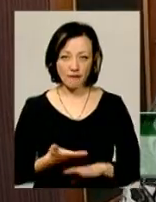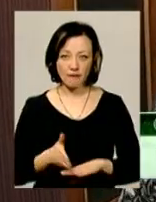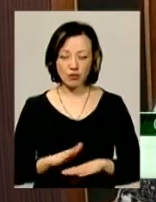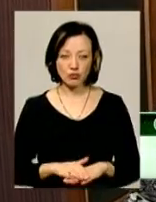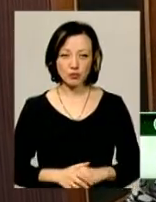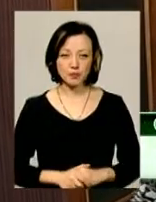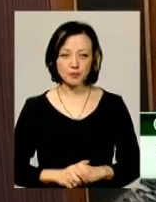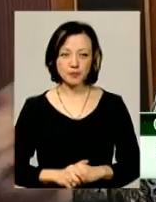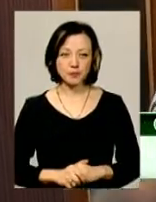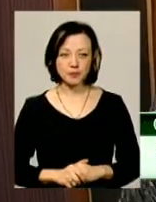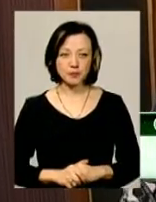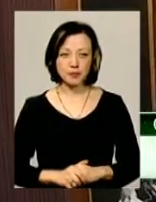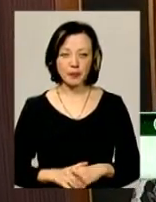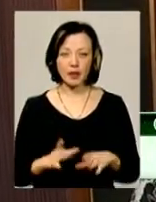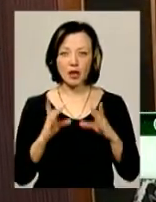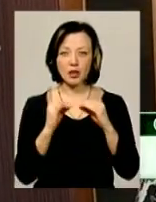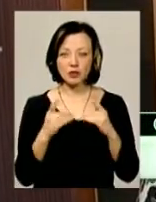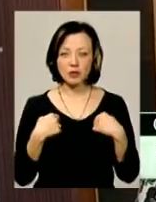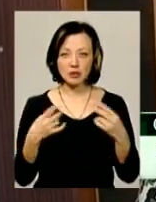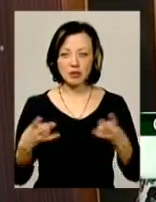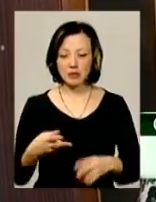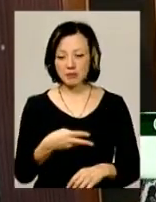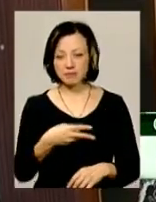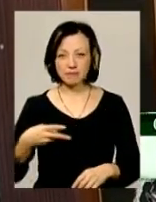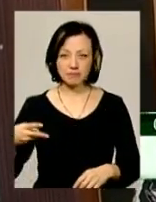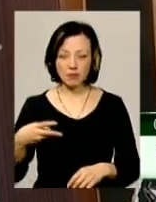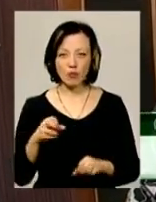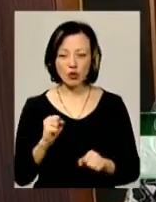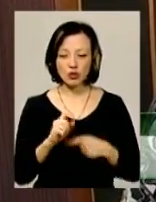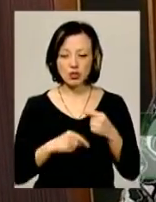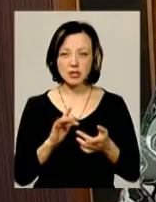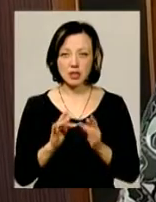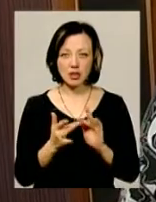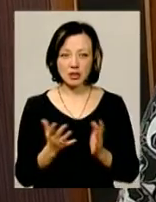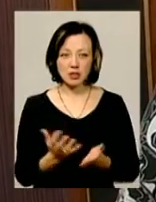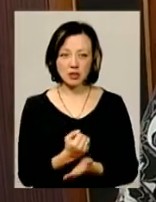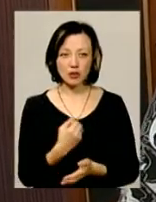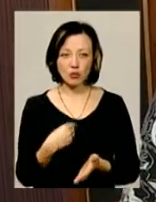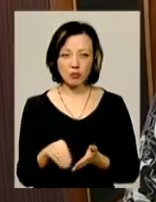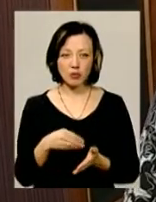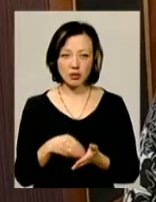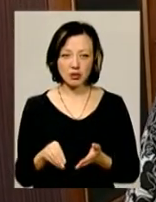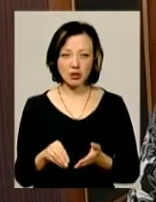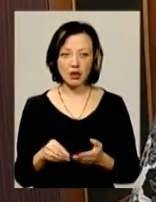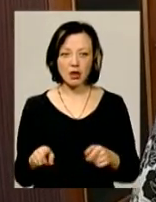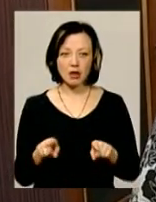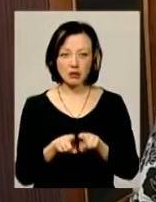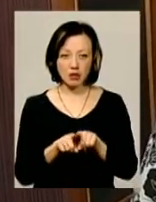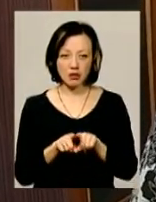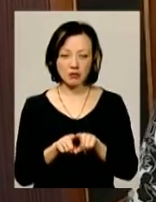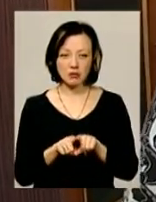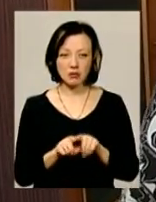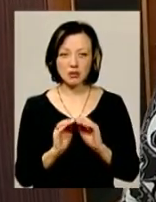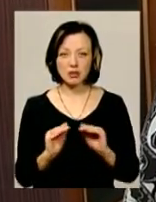треба ліжко двох'ярусне, не знаю, може би десь через інтернет, щоб десь купити його. А так...